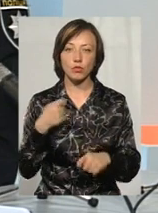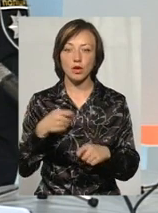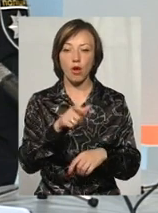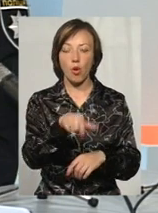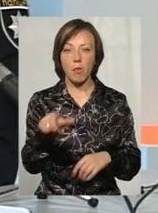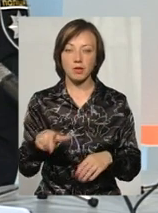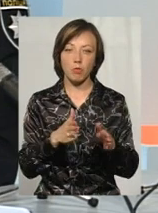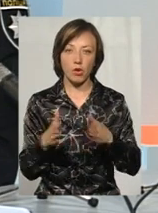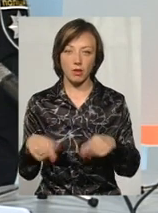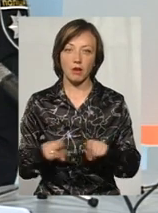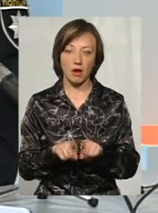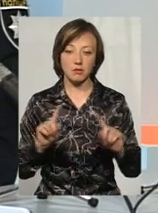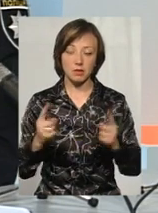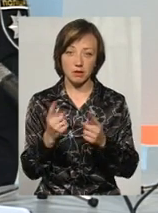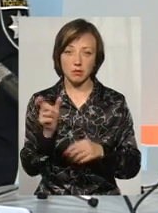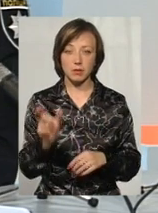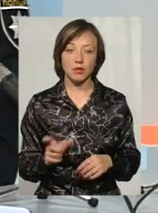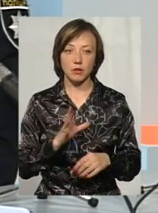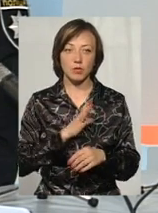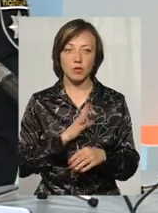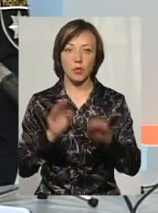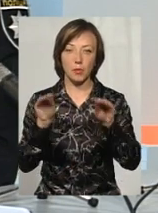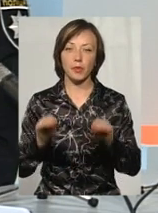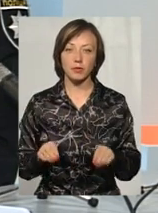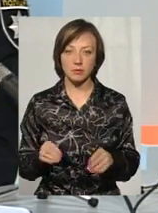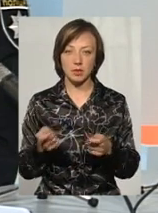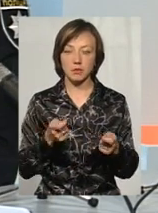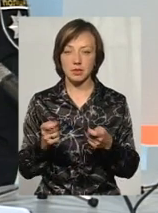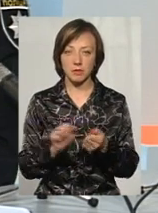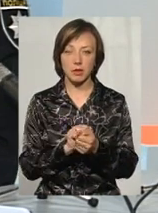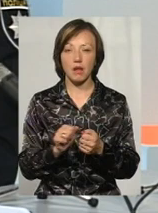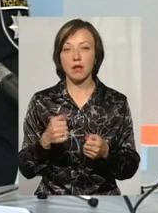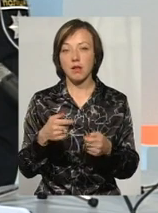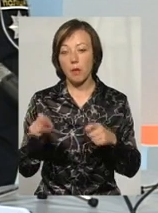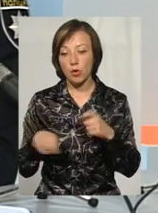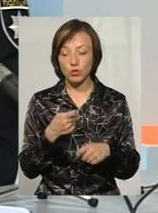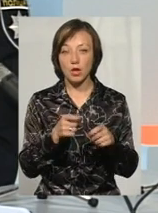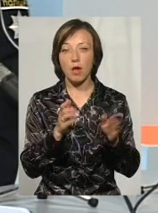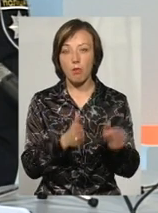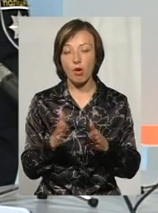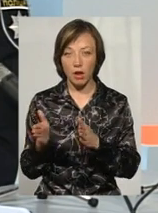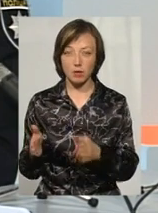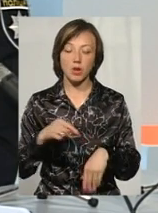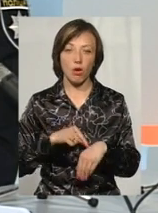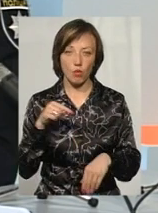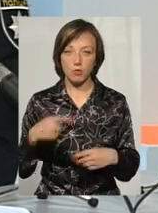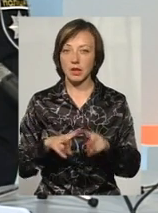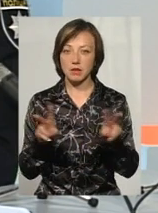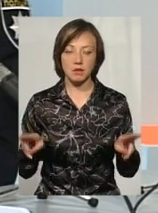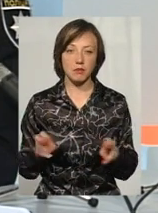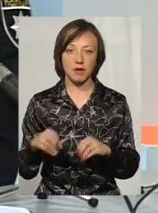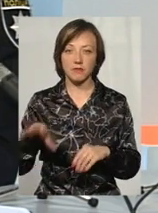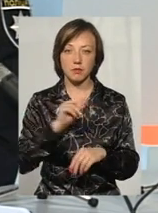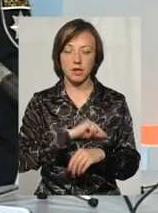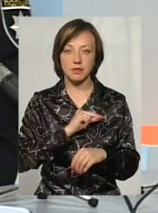порядок. От така особа була затримана, в неї були складені відповідні адміністративні матеріали. Тобто на порушення громадського порядку ми реагуємо так само, як і